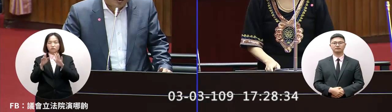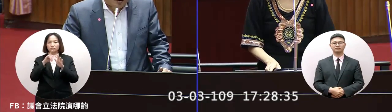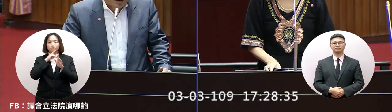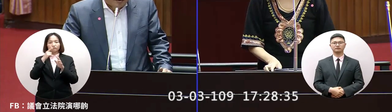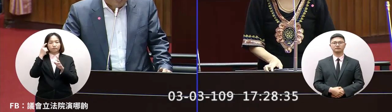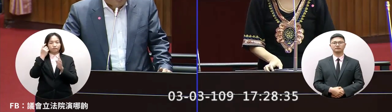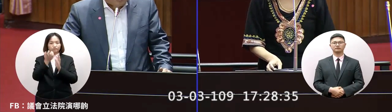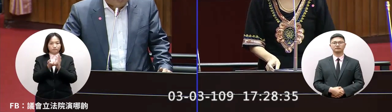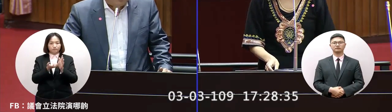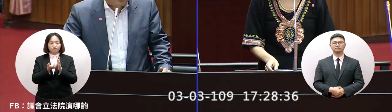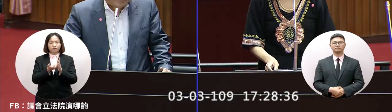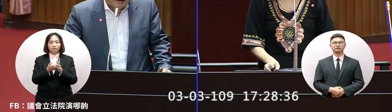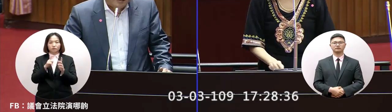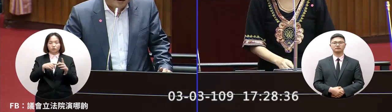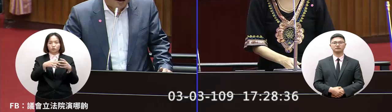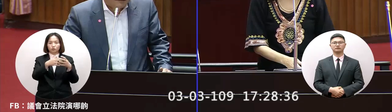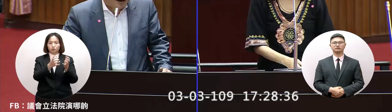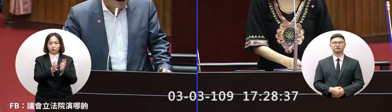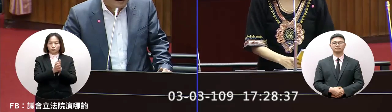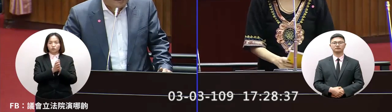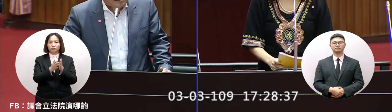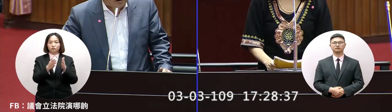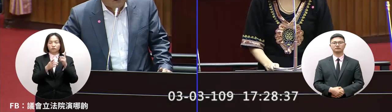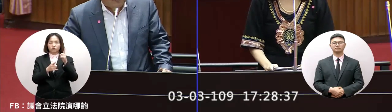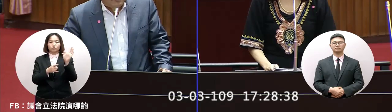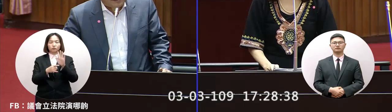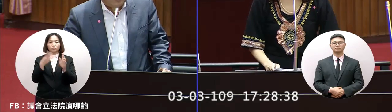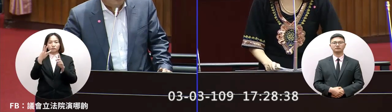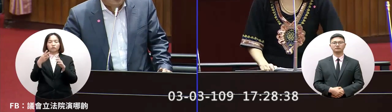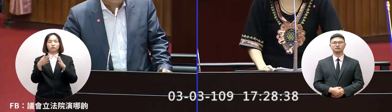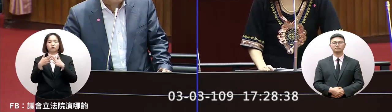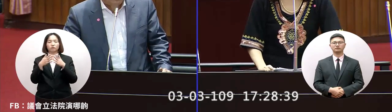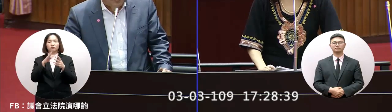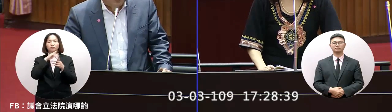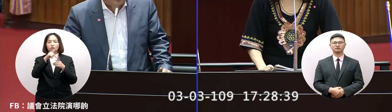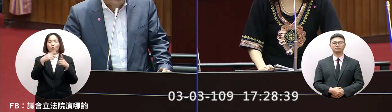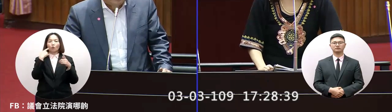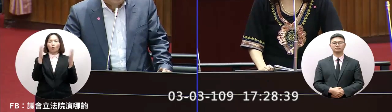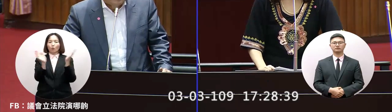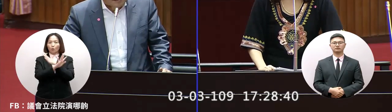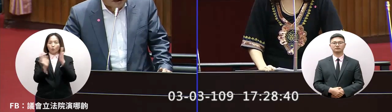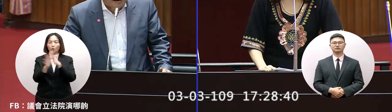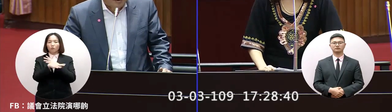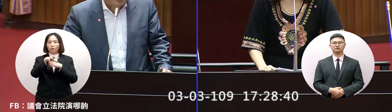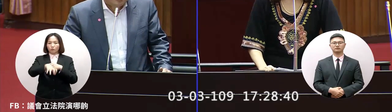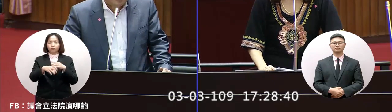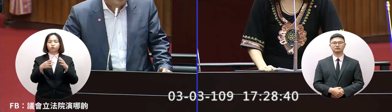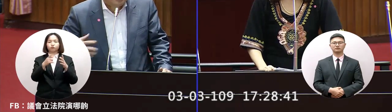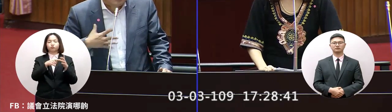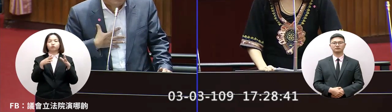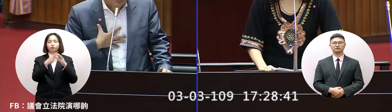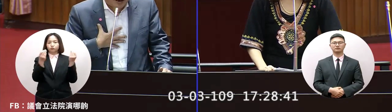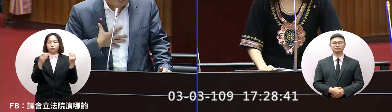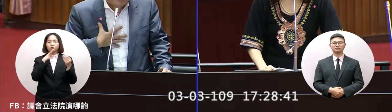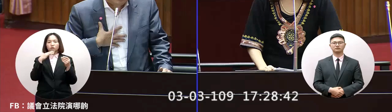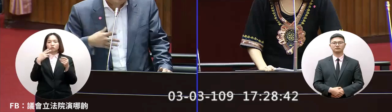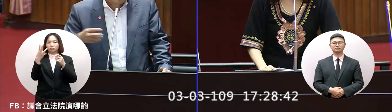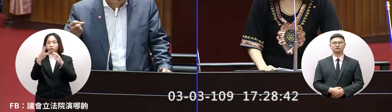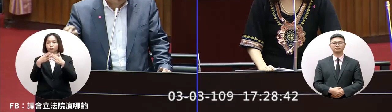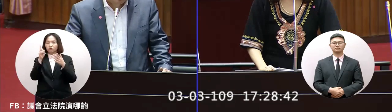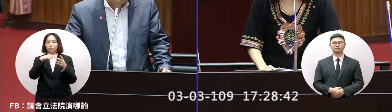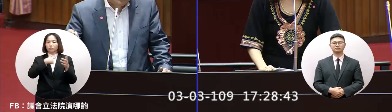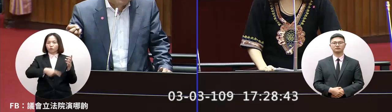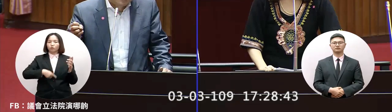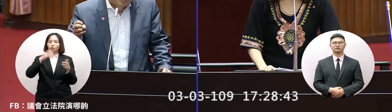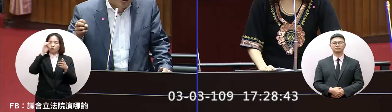讲就是说，好一步三要嘛，哈，一个是通风良好的地方就不用了。 嗯。 那三要就是身体比较不好的，